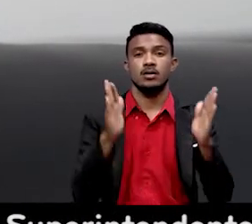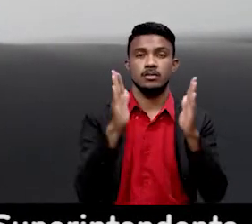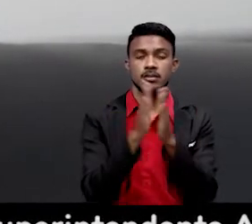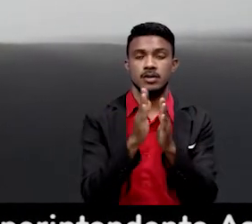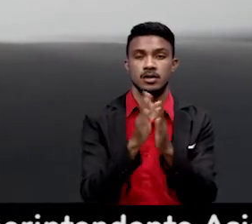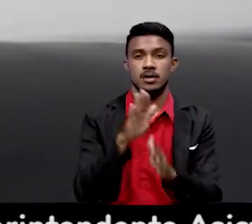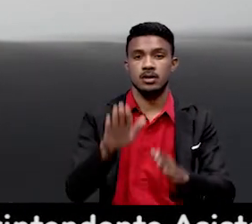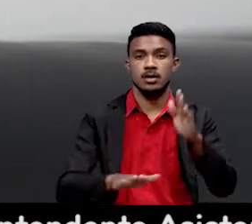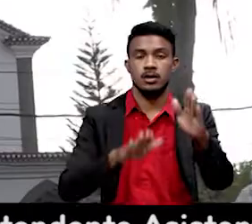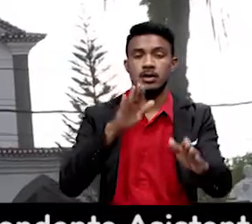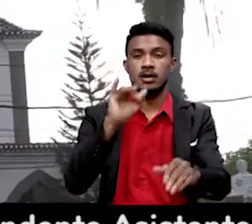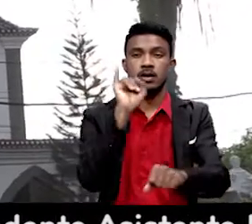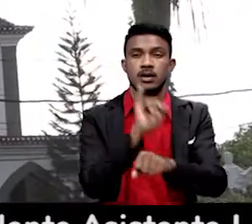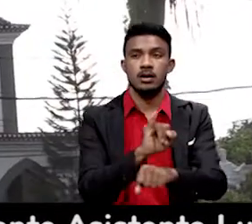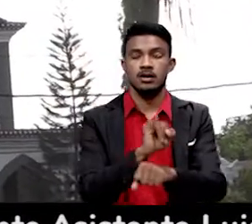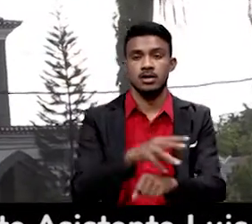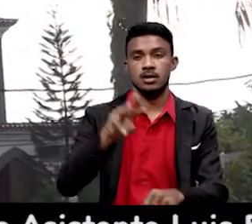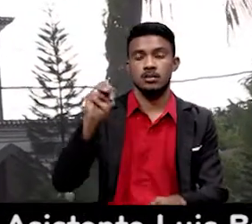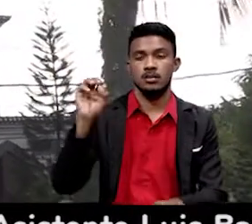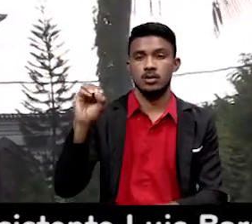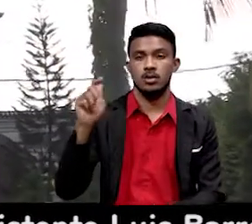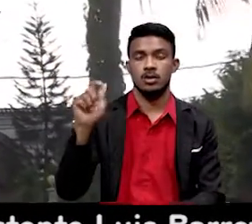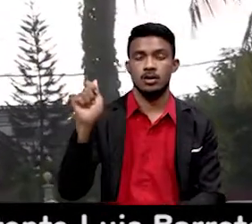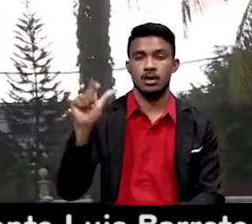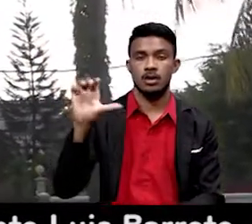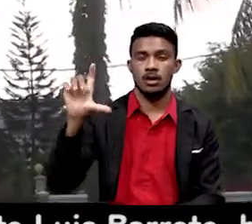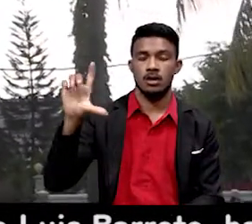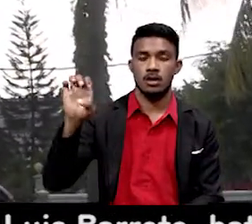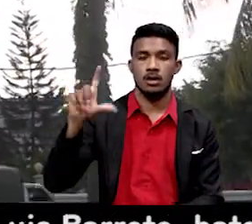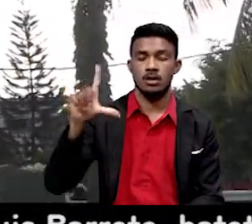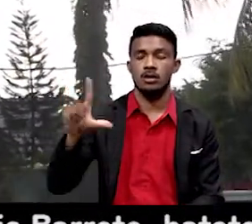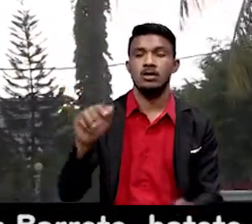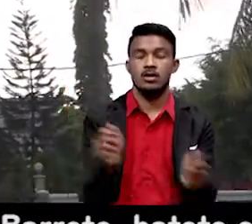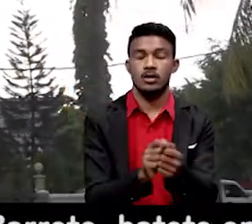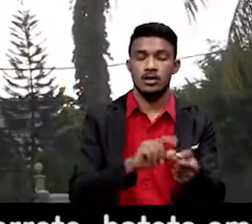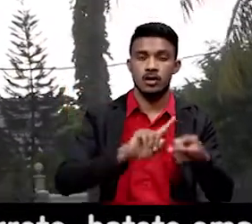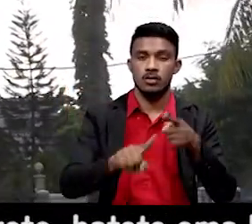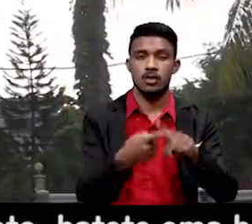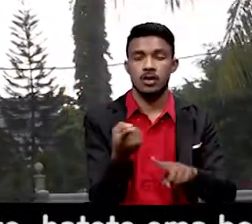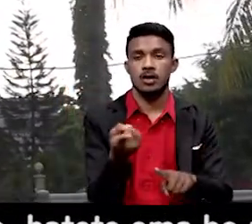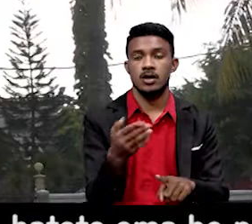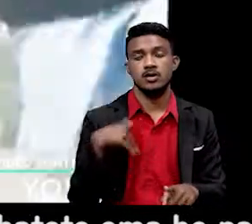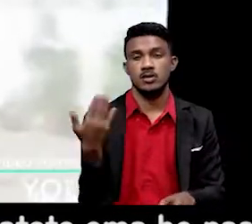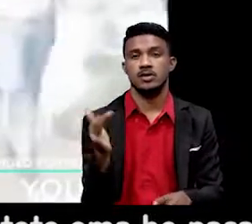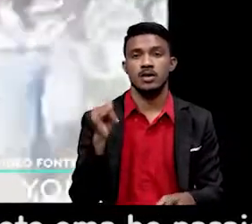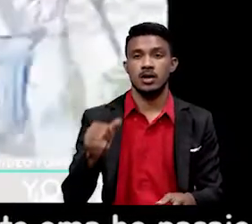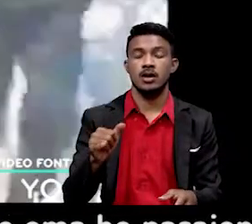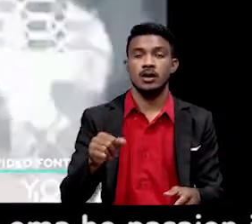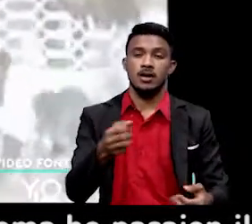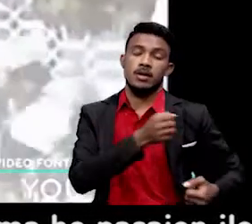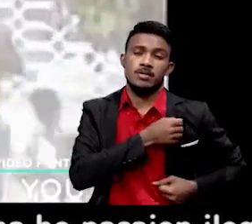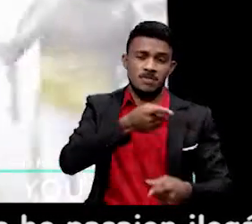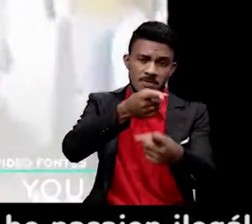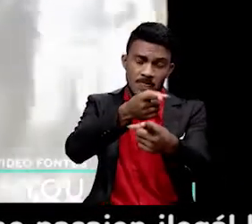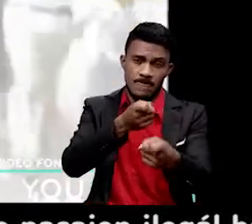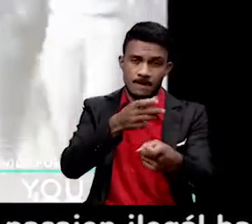igreza motael maito iha rate Santa Cruz, o ni kolega zoven sira, la kleur tan, militar indonesia tiro. O di